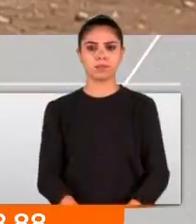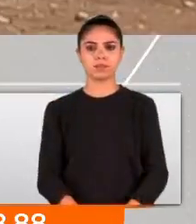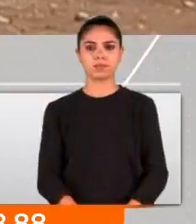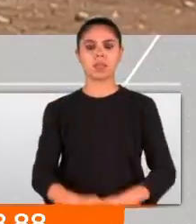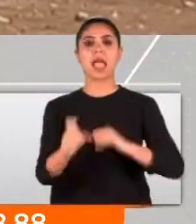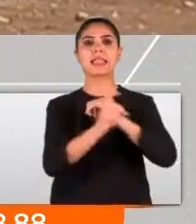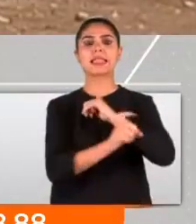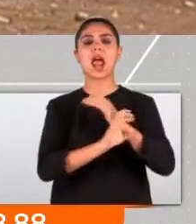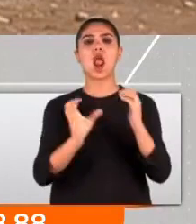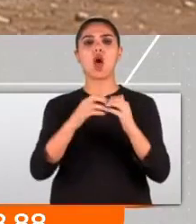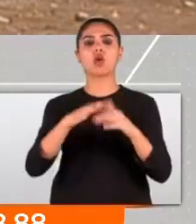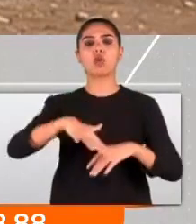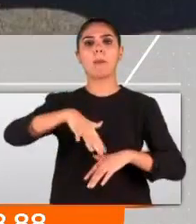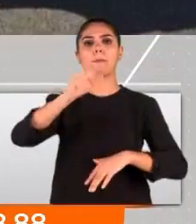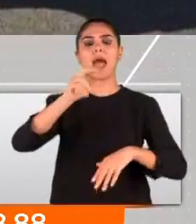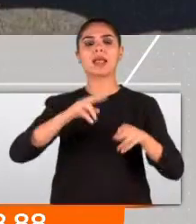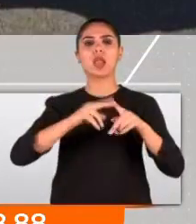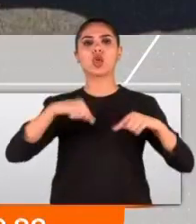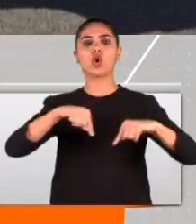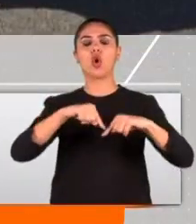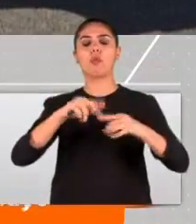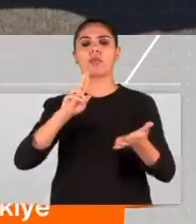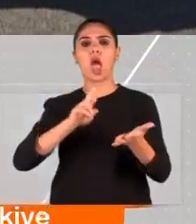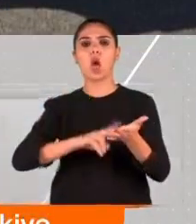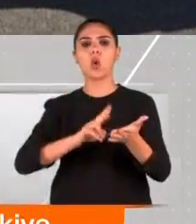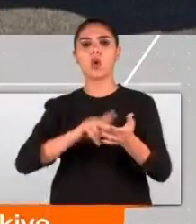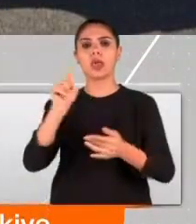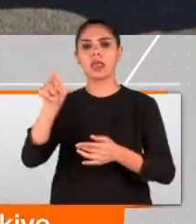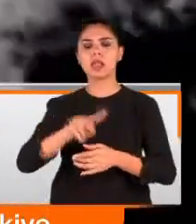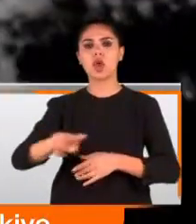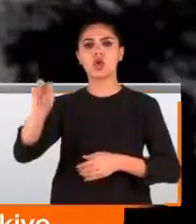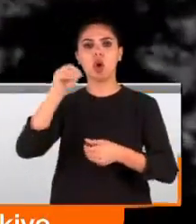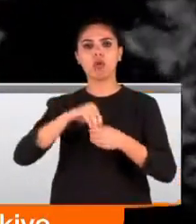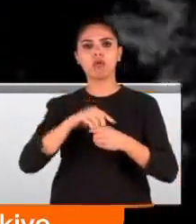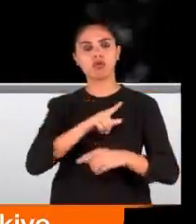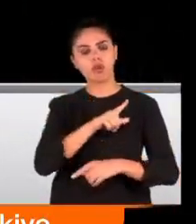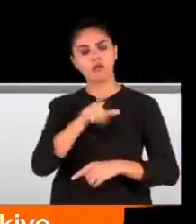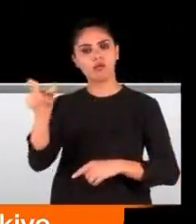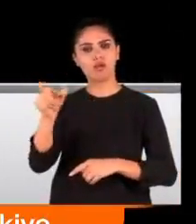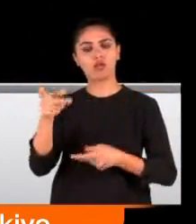Terör örgütünün sözde merkez komite üyesi Kamışlı Haseke yolunda vuruldu.